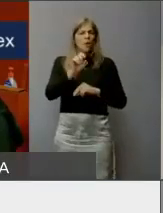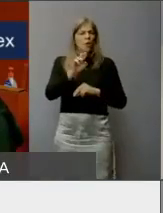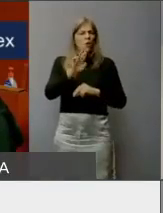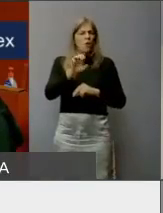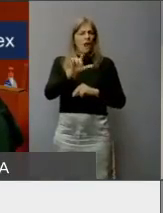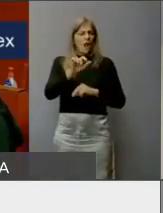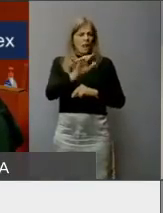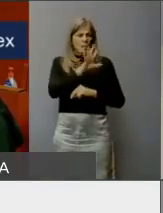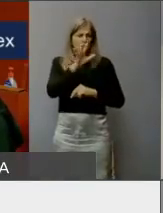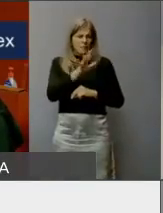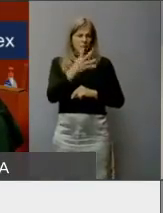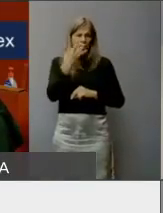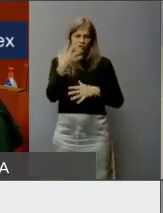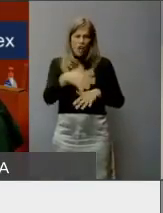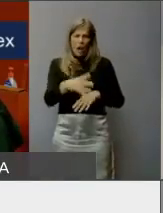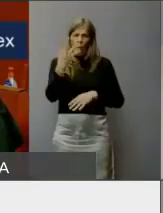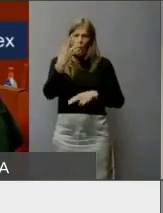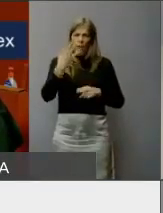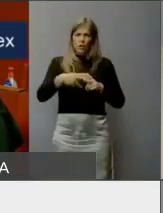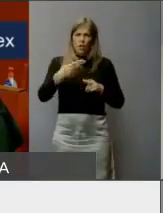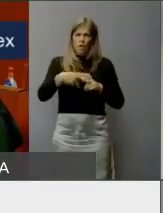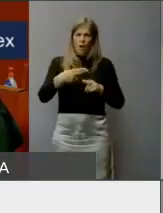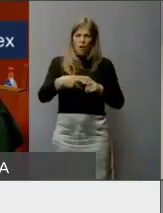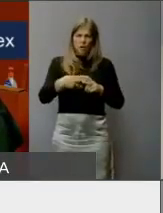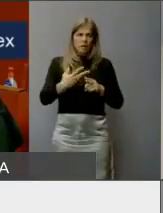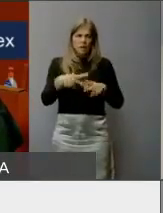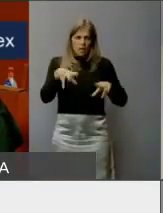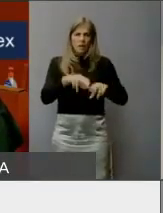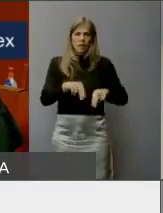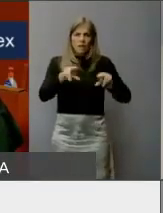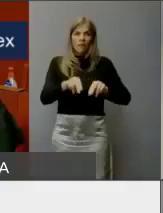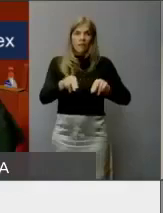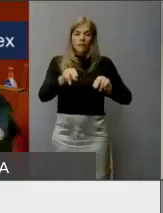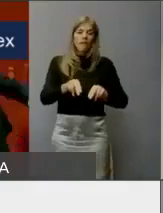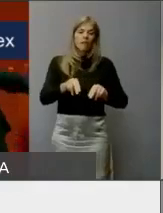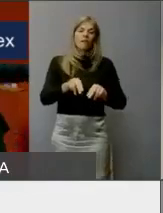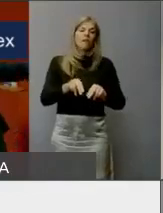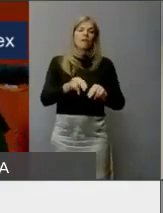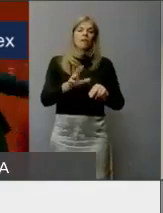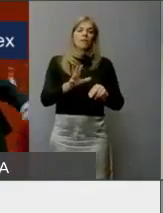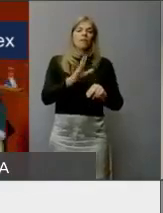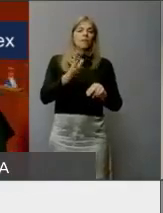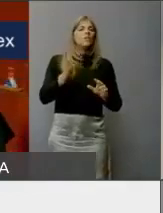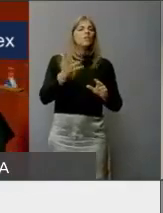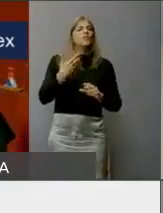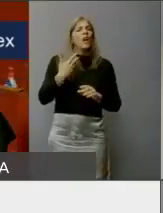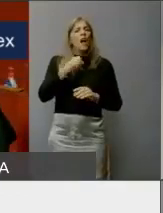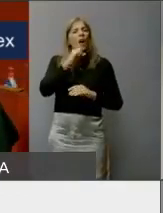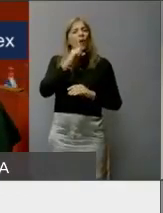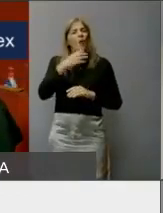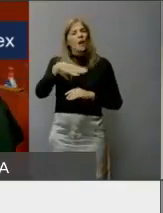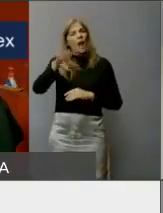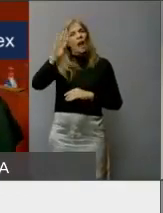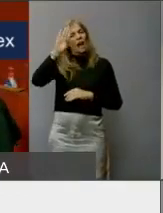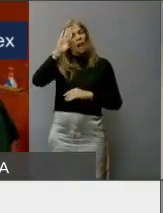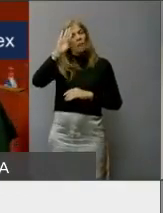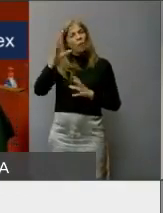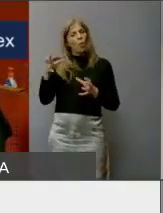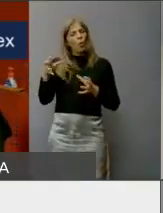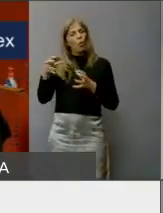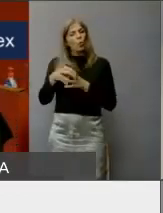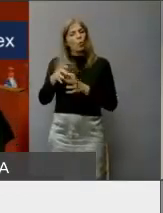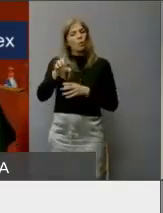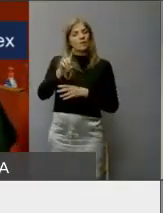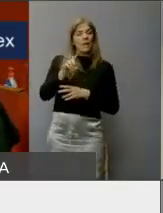io mi ricordo tutte le volte che giravo da un anno e mezzo a questa parte c'era ancora capogruppo tra l'altro anche il collega de